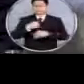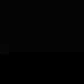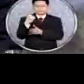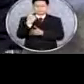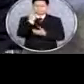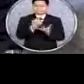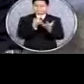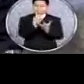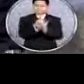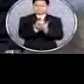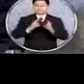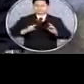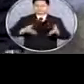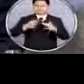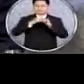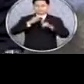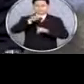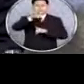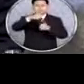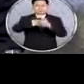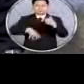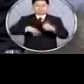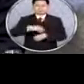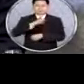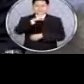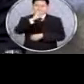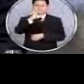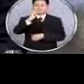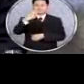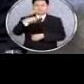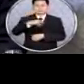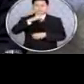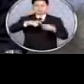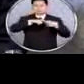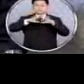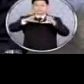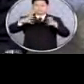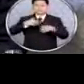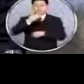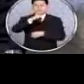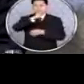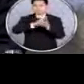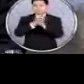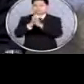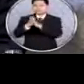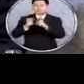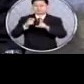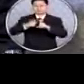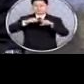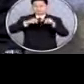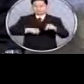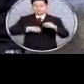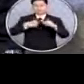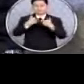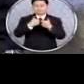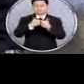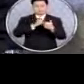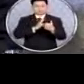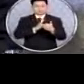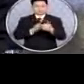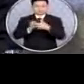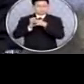在国际民航组织 ICAO 跟联合国气候变化纲要公约的会议确实是不容易，但是我们从来没有放